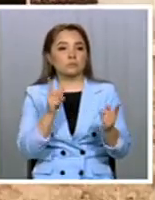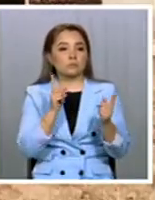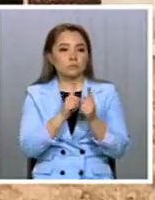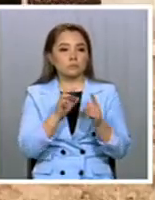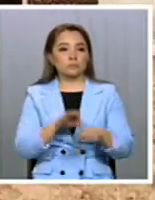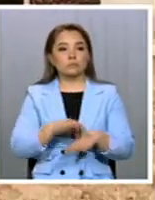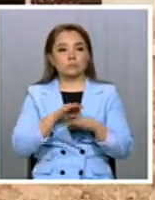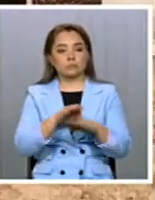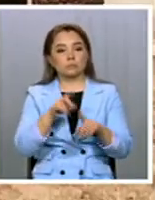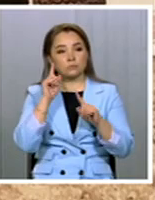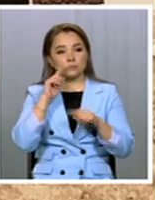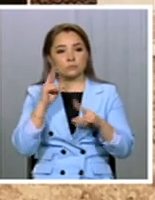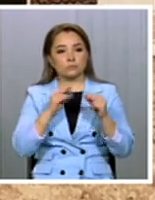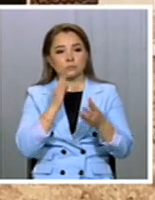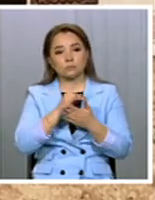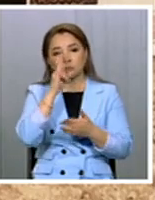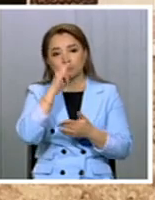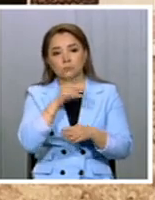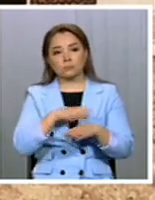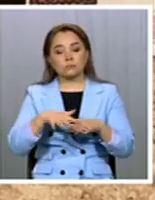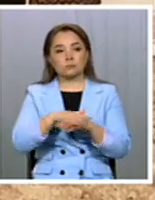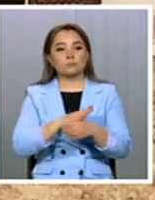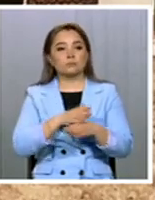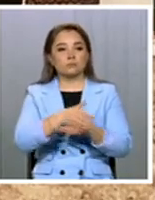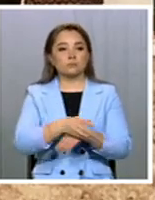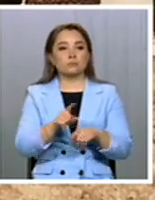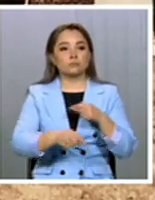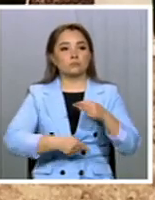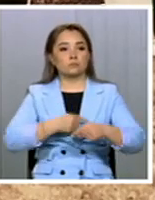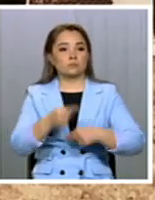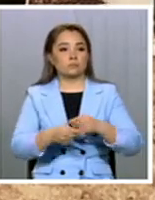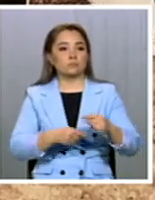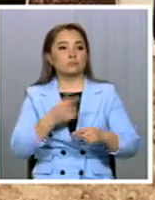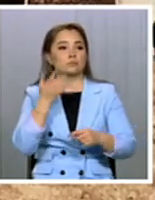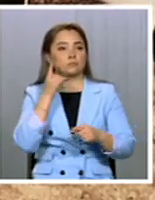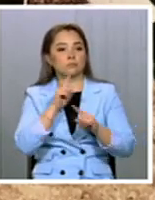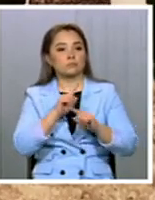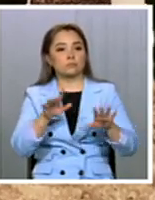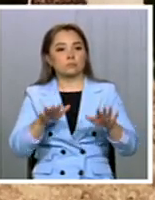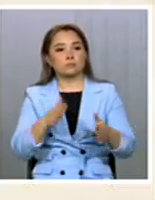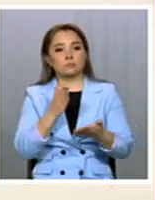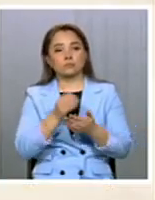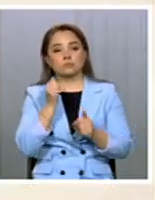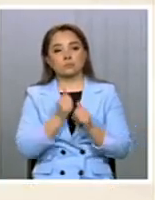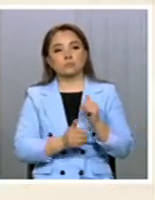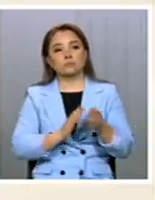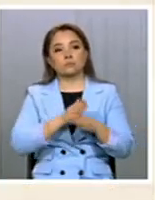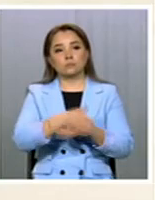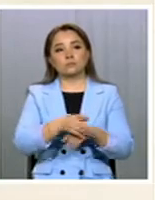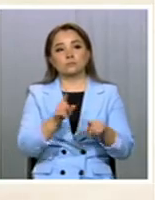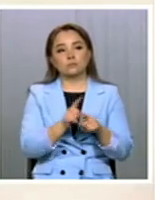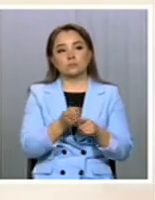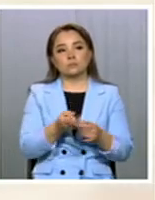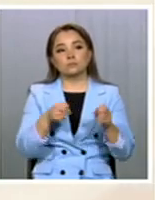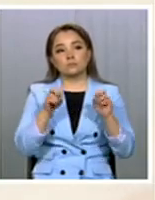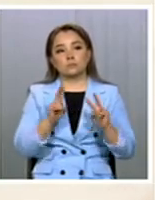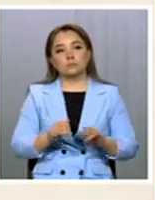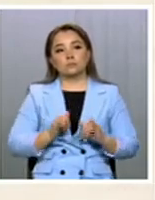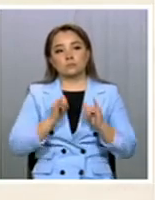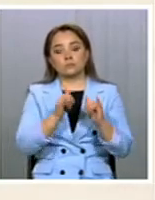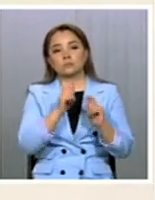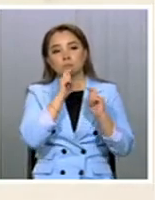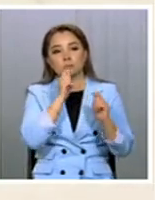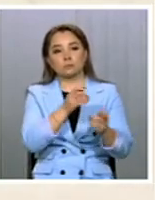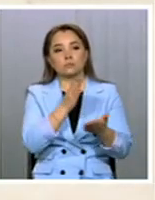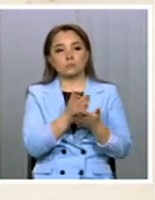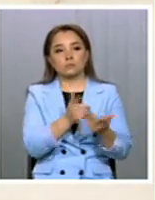есептелген. Қазақ халқында кең таралған қонақ кәде дәстүрінің орны айрықша. Әр үйде қонаққа арналған сый-сияпат алдын ала дайын тұратын.